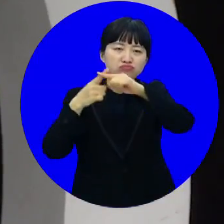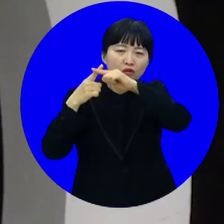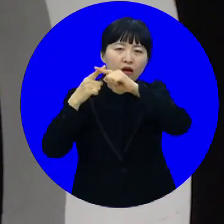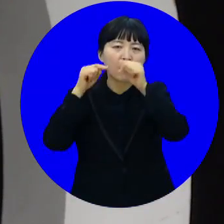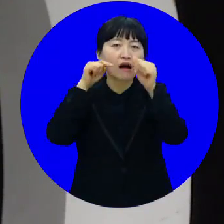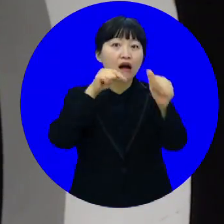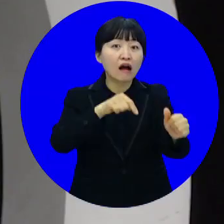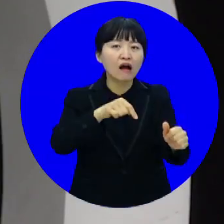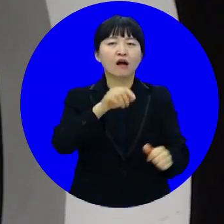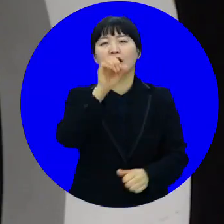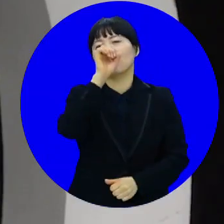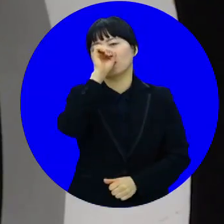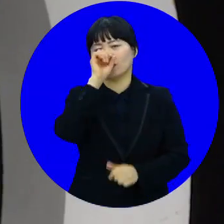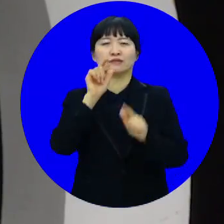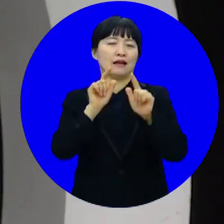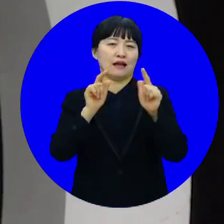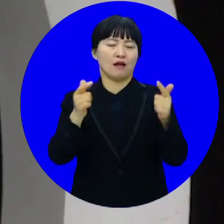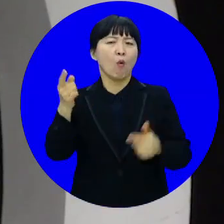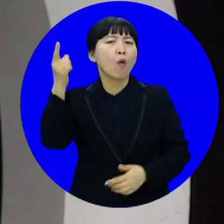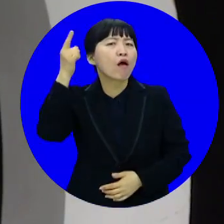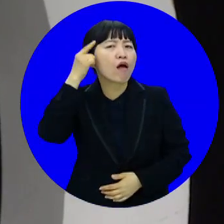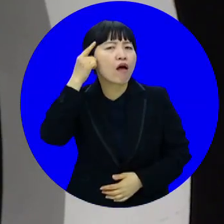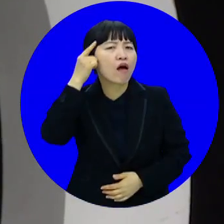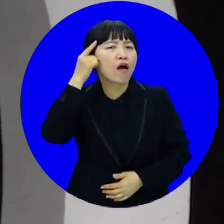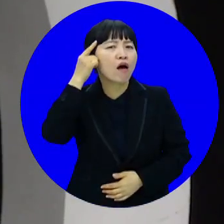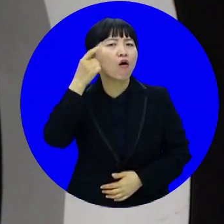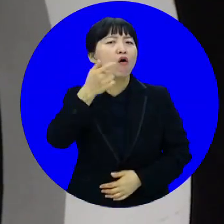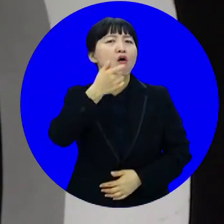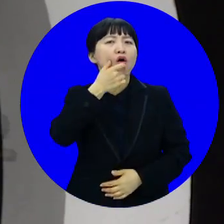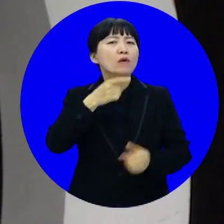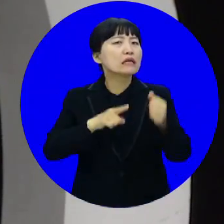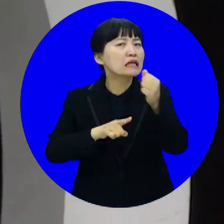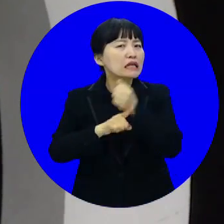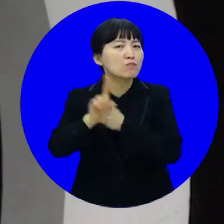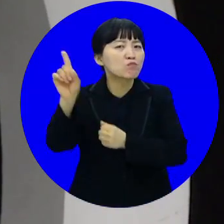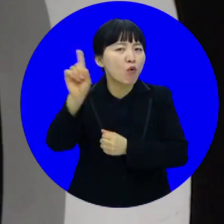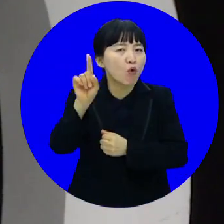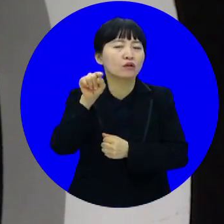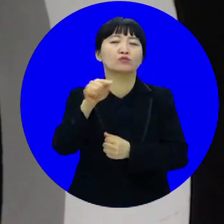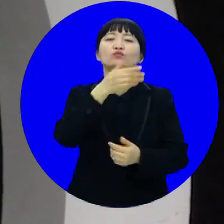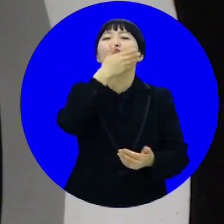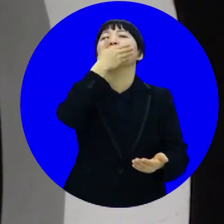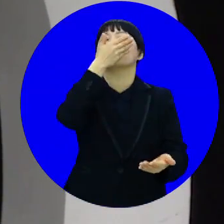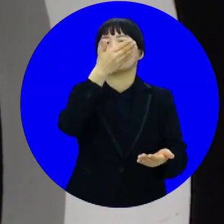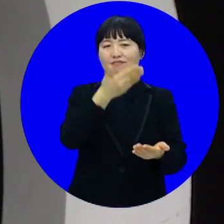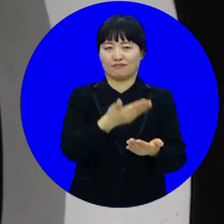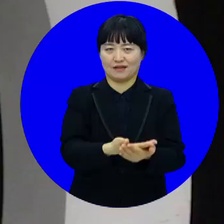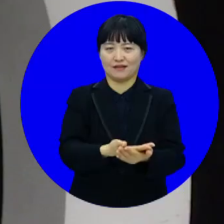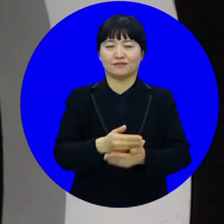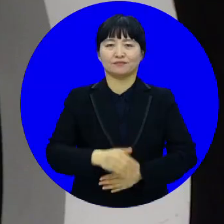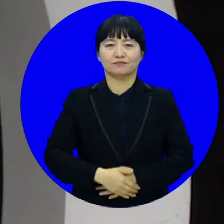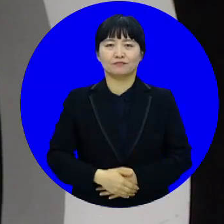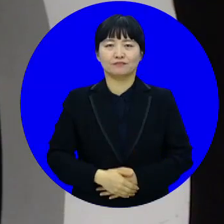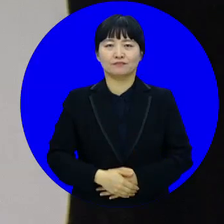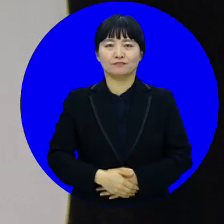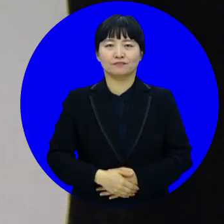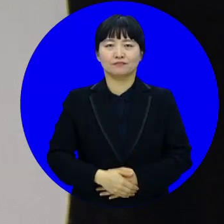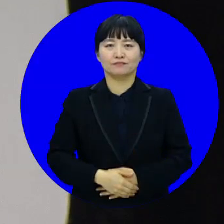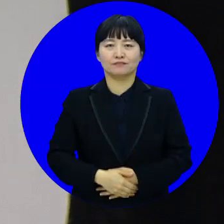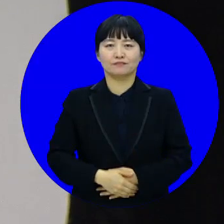면접 교섭을 강요하는 게 좋지는 않고요. 왜 아이가 저렇게 거부를 하는지 그 원인을 찾는 게